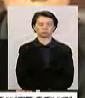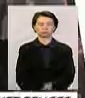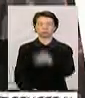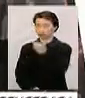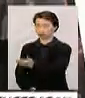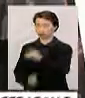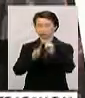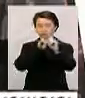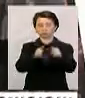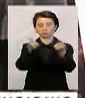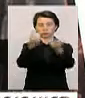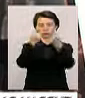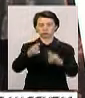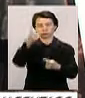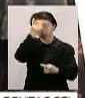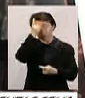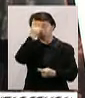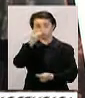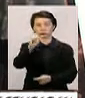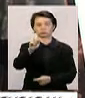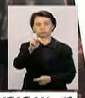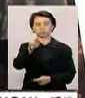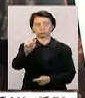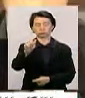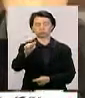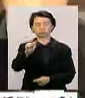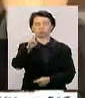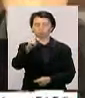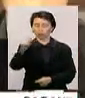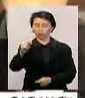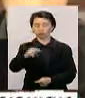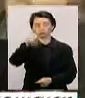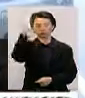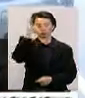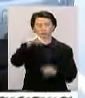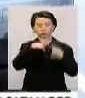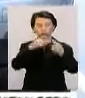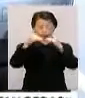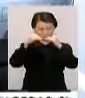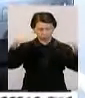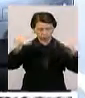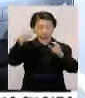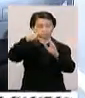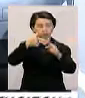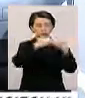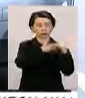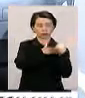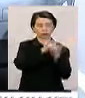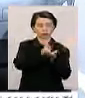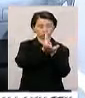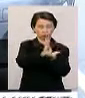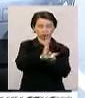Beliau menjawab soalan Senator Dato' Eng Chiang Chin. Sejak Jun lalu, kerajaan menstabilkan harga bahan api dengan menanggung subsidi